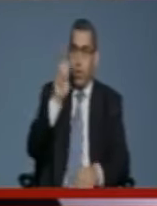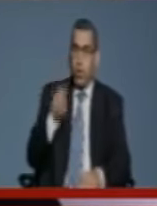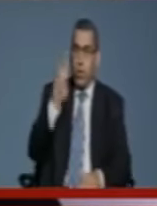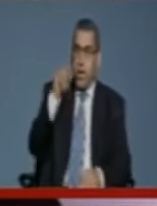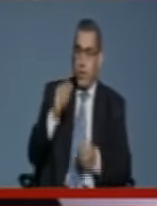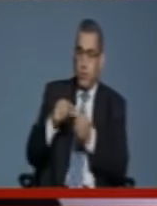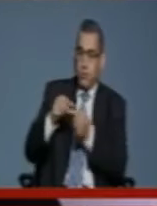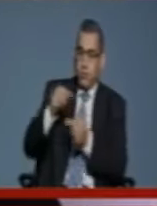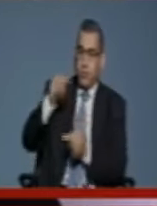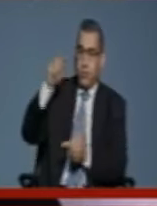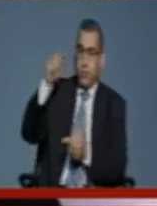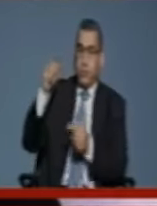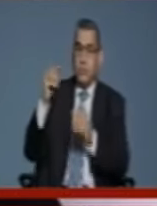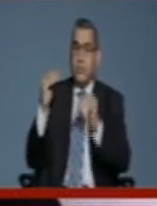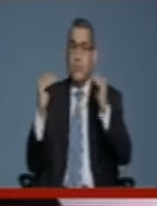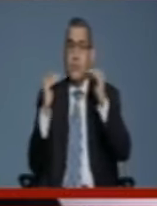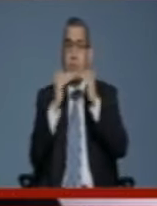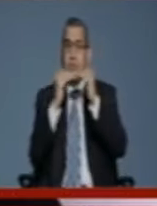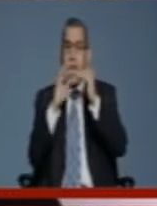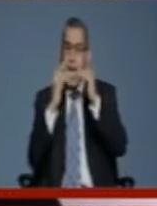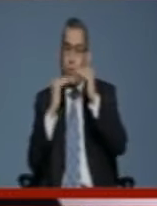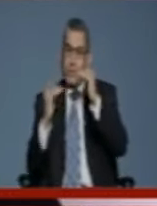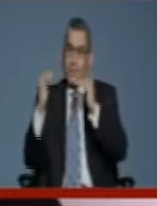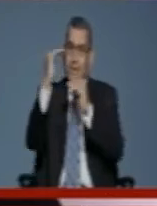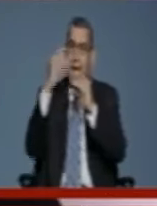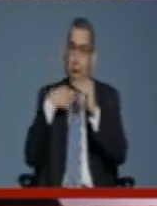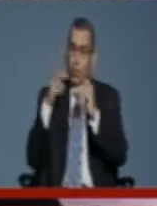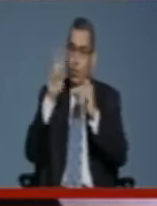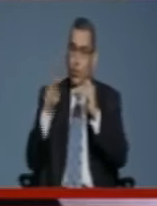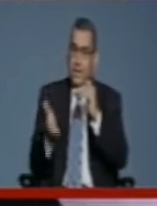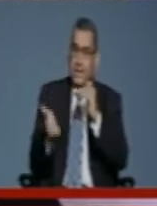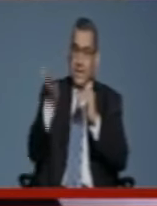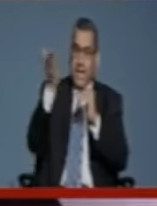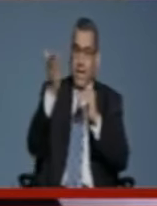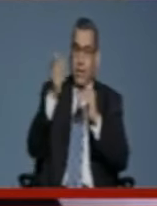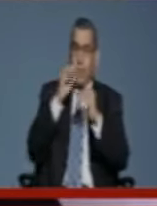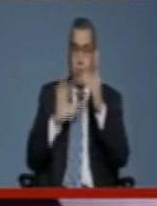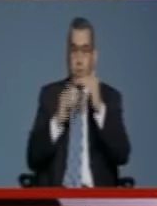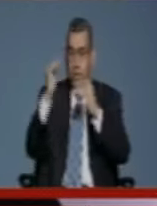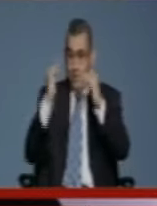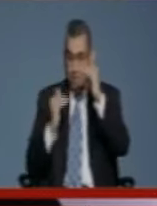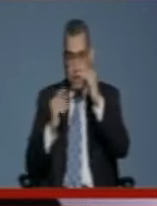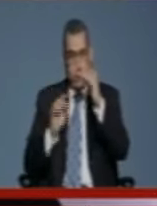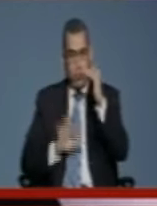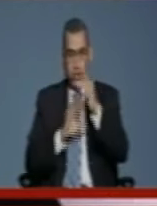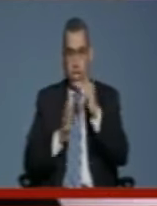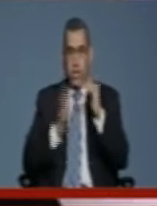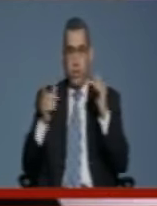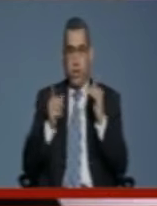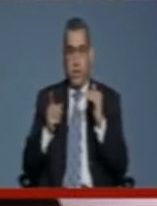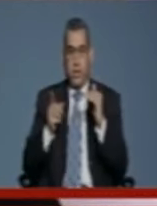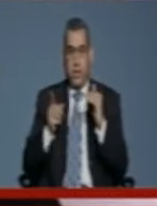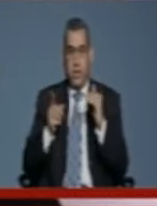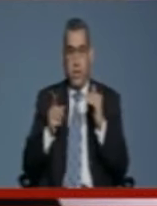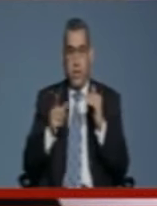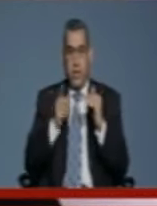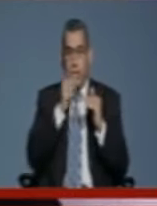تساوي او اكتر من انفاقنا، هيبقى دايما عندنا المشكله ديت. الموضوع هو ده